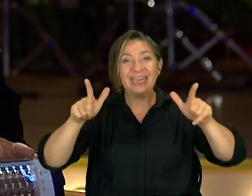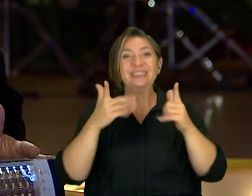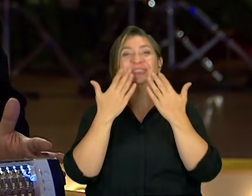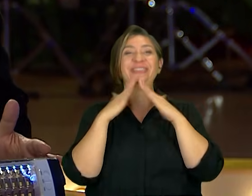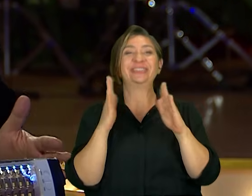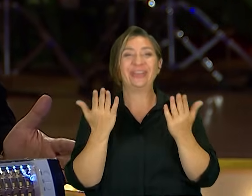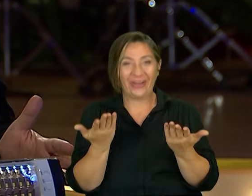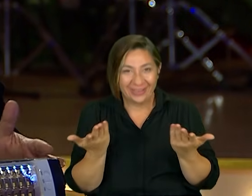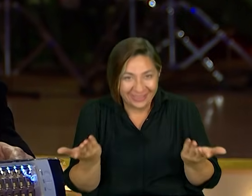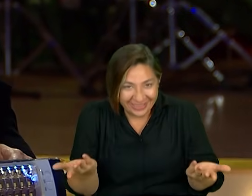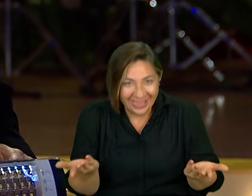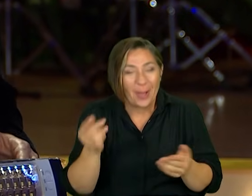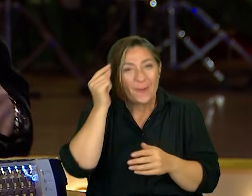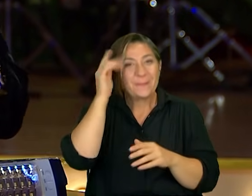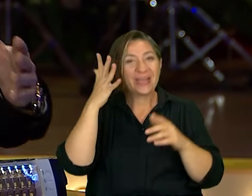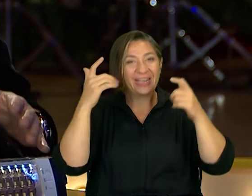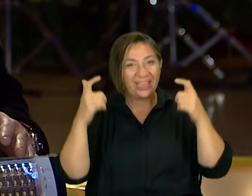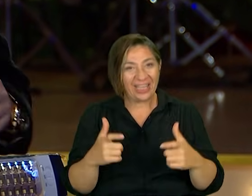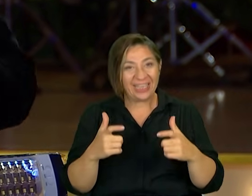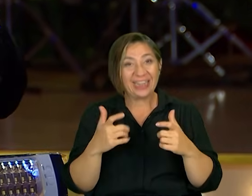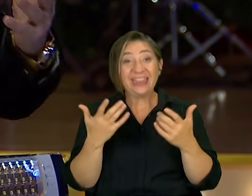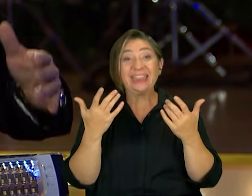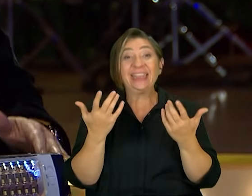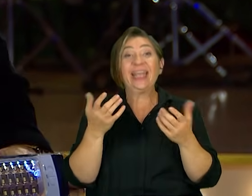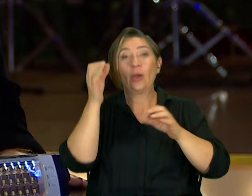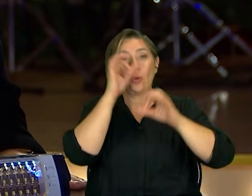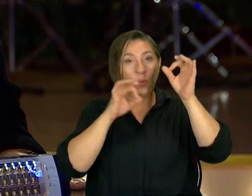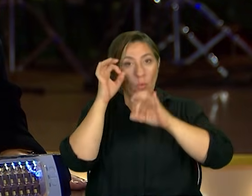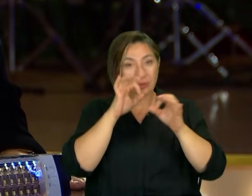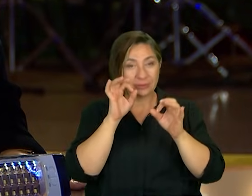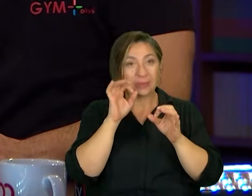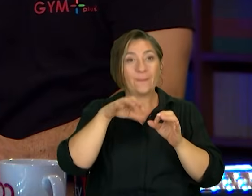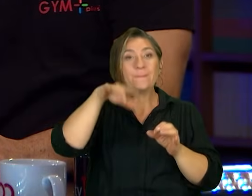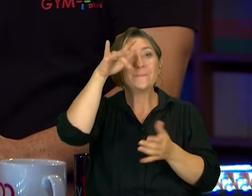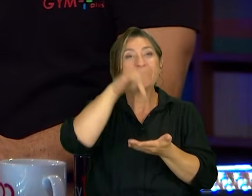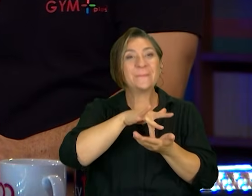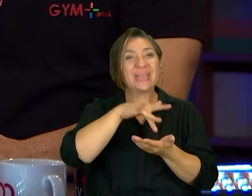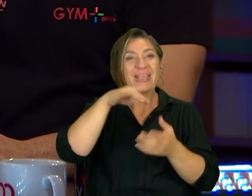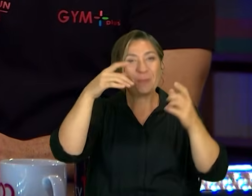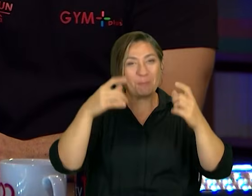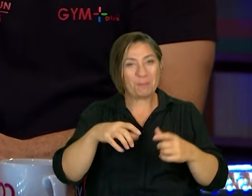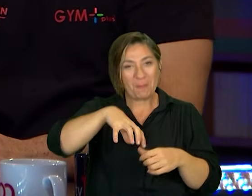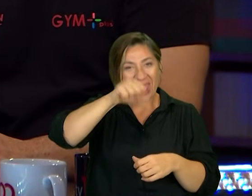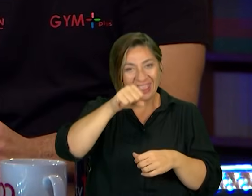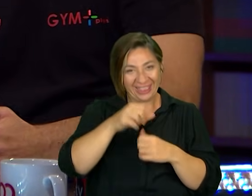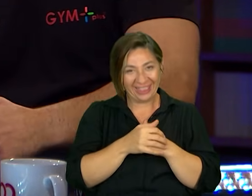halim yok herhalde değil mi? Yani Bakırköy'de bir... hocam. Neresi efendim? Ya ama Google'lasak siz meydana gelin alırsınız. Bakırköy'de,